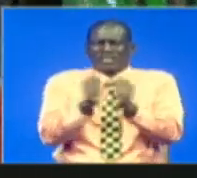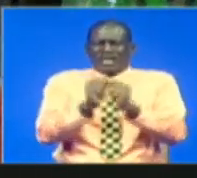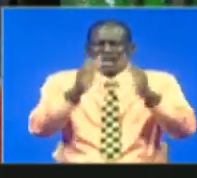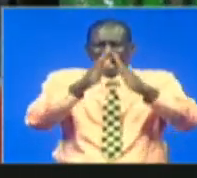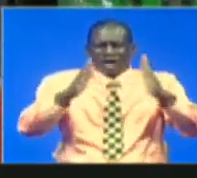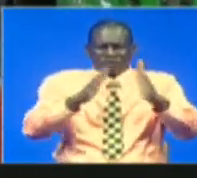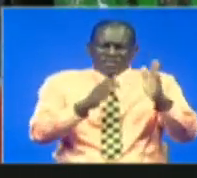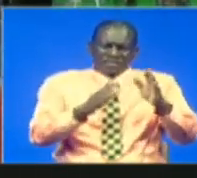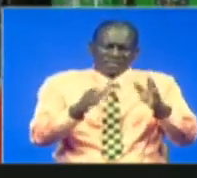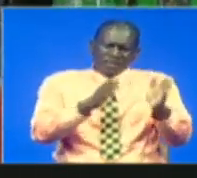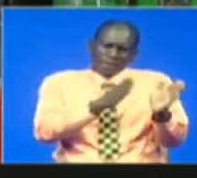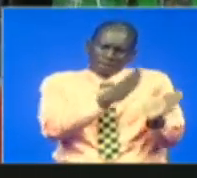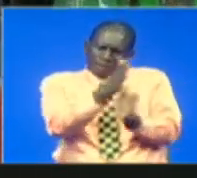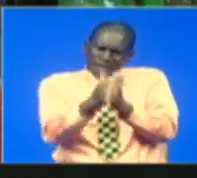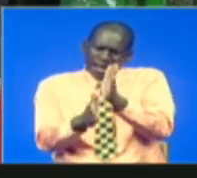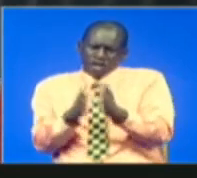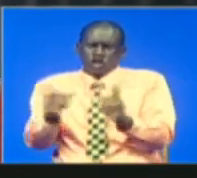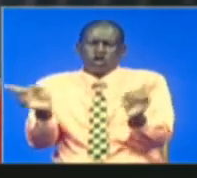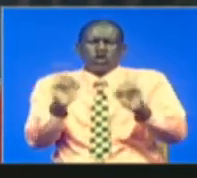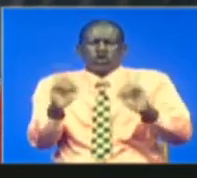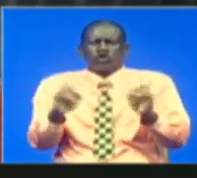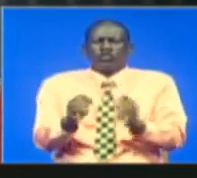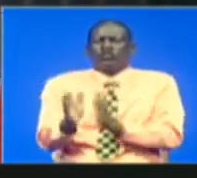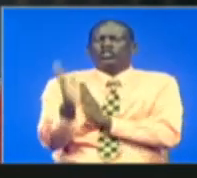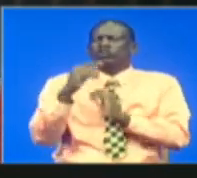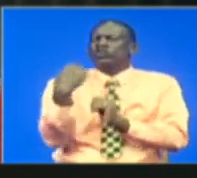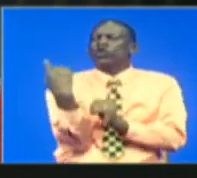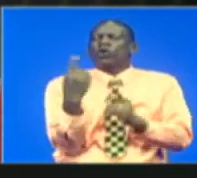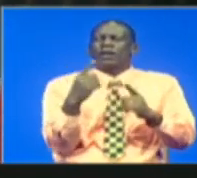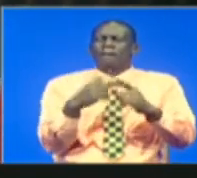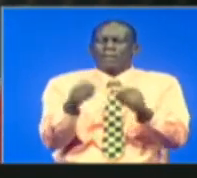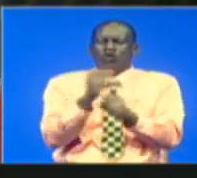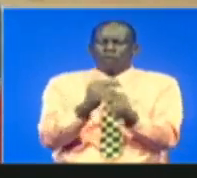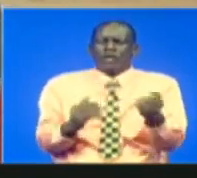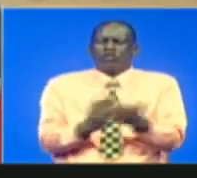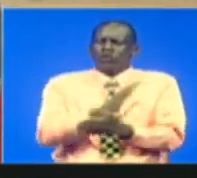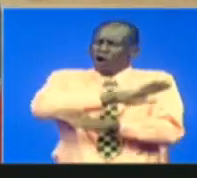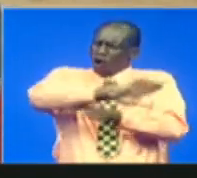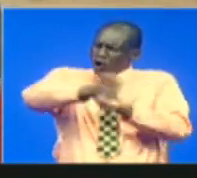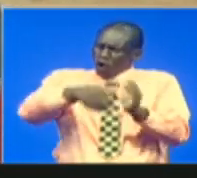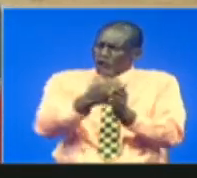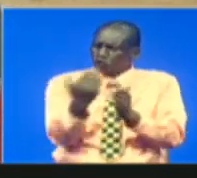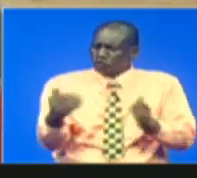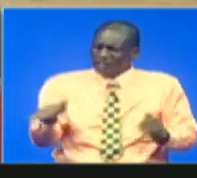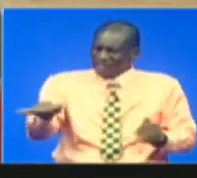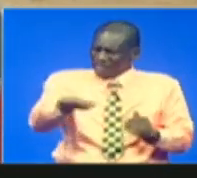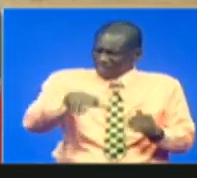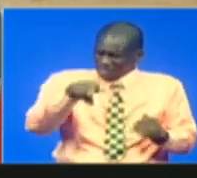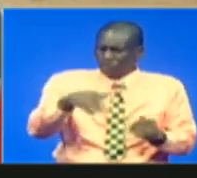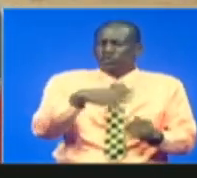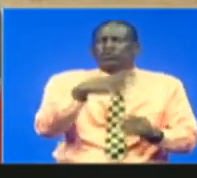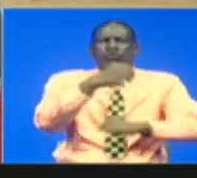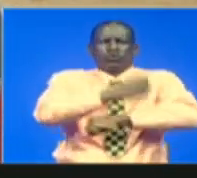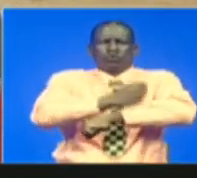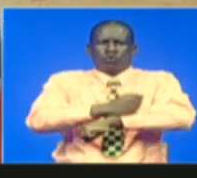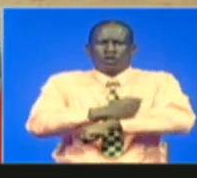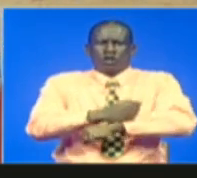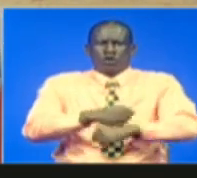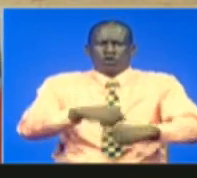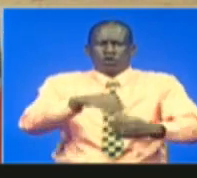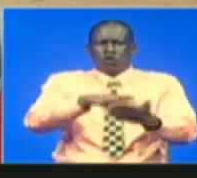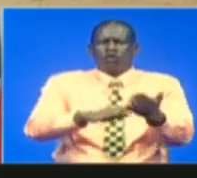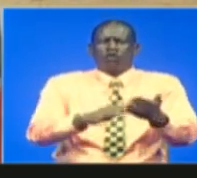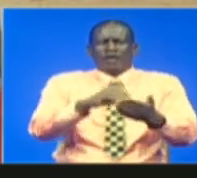pekee, lakini kuhakikisha kila mtoto katika mtaa huu anahudhuria masomo. Tumeweza kuweka watoto standard 1, there are about